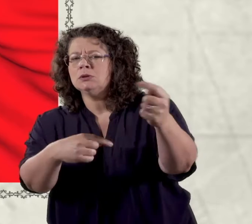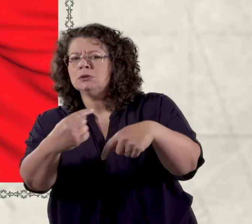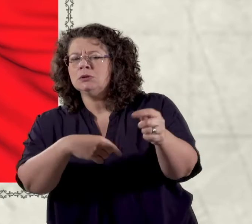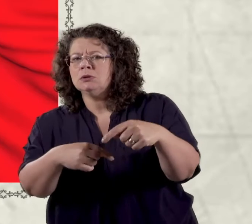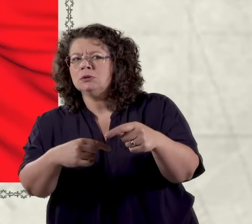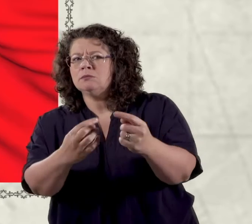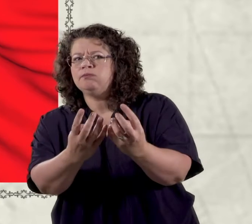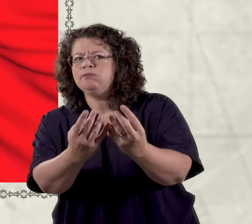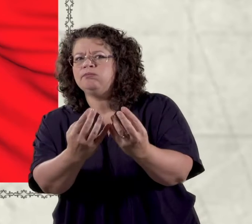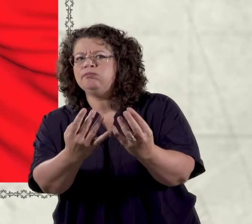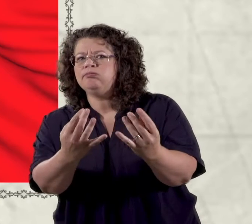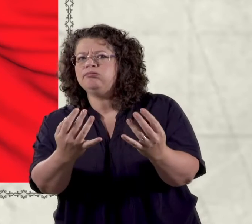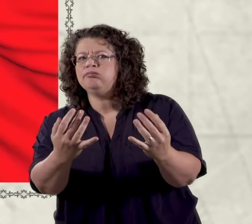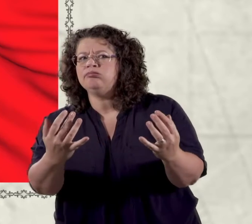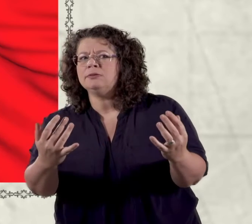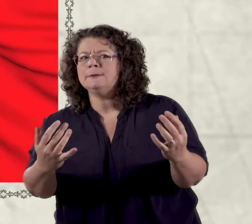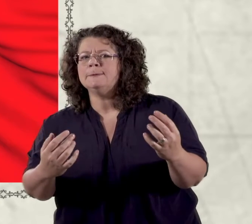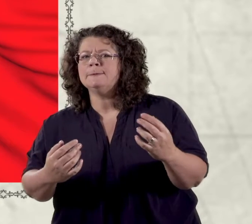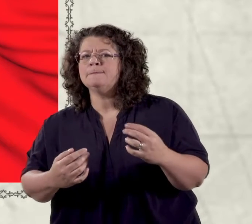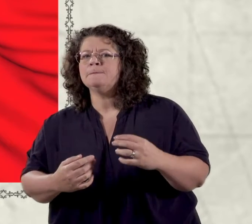dod i'r brotest.